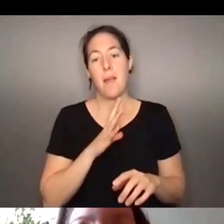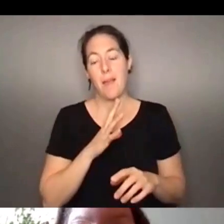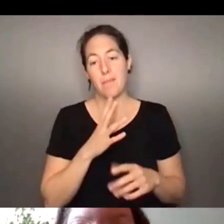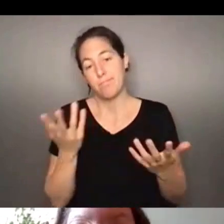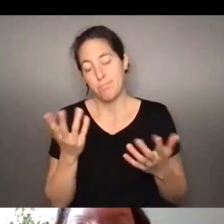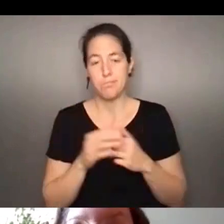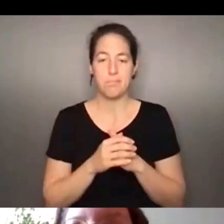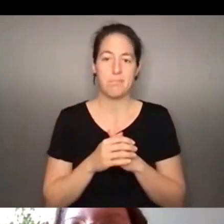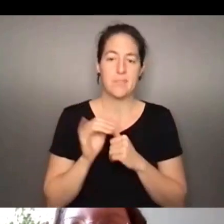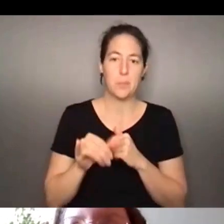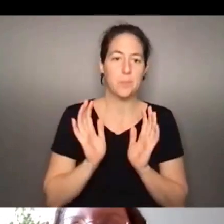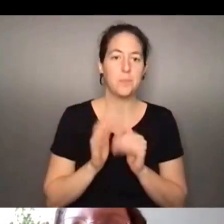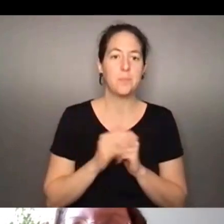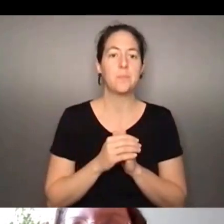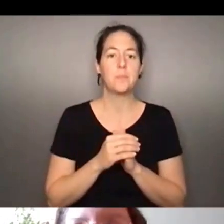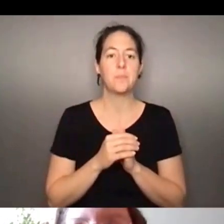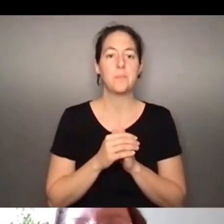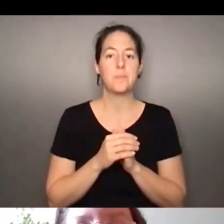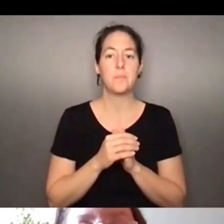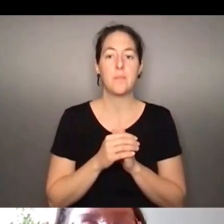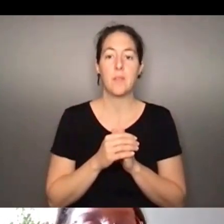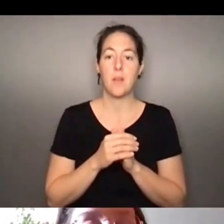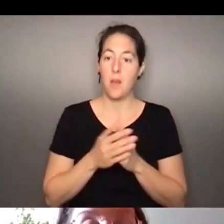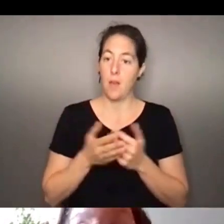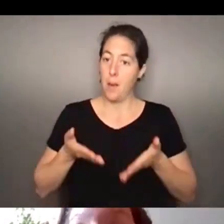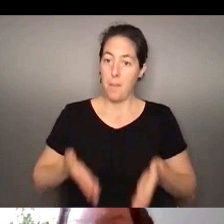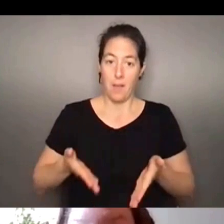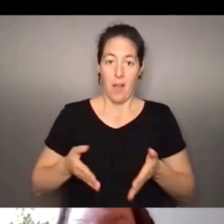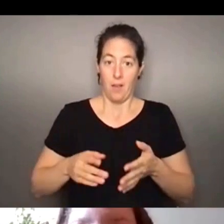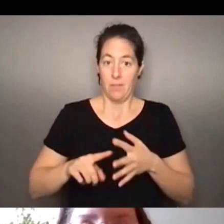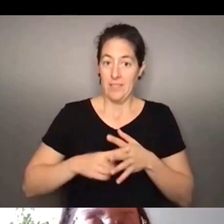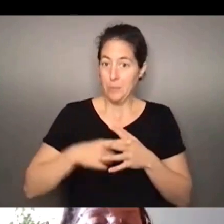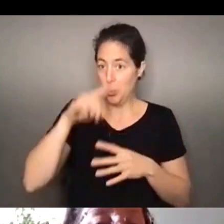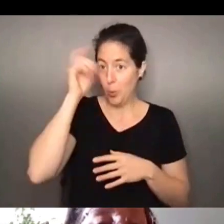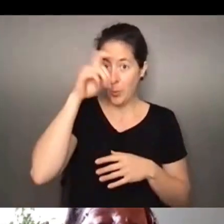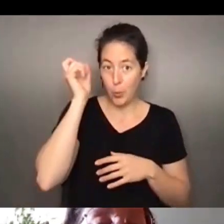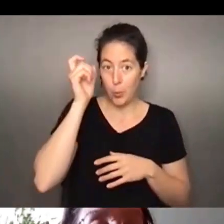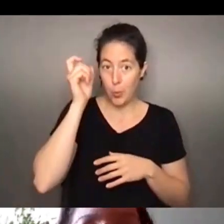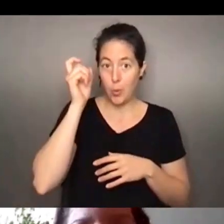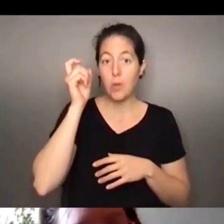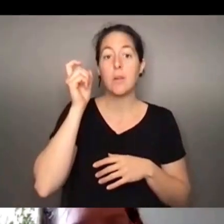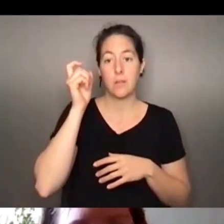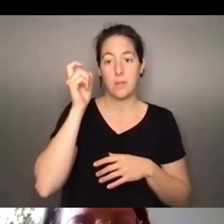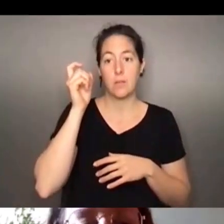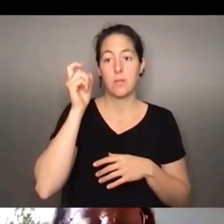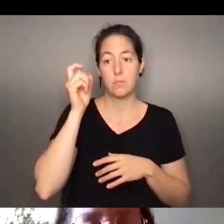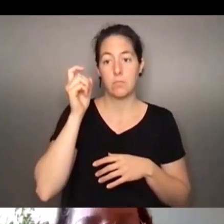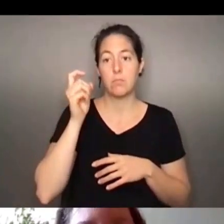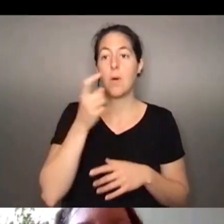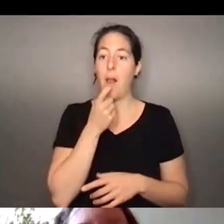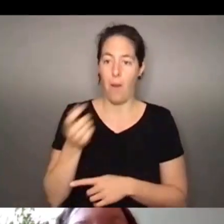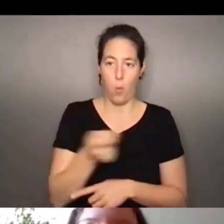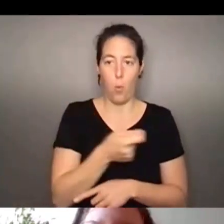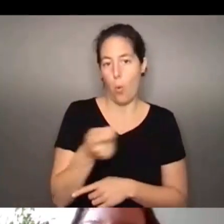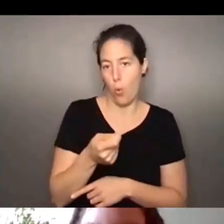Et puis, en ce moment-ci, au début à août, on arrose, comme toujours,